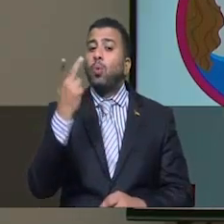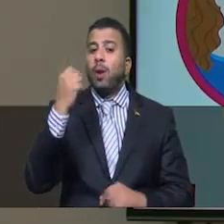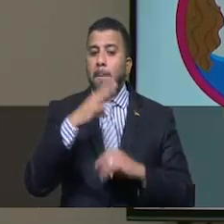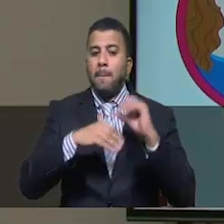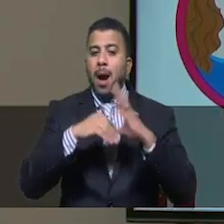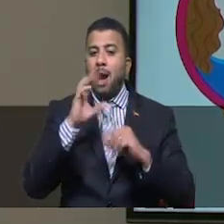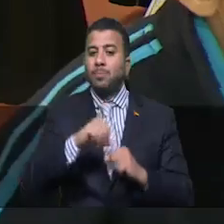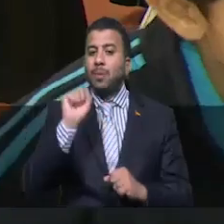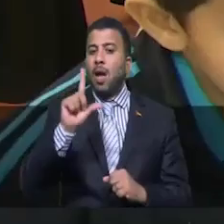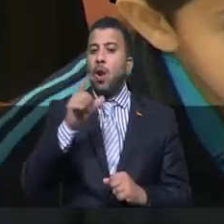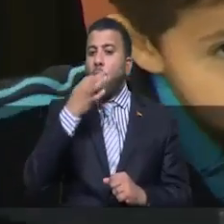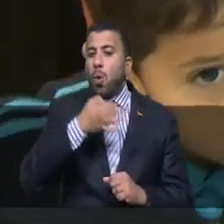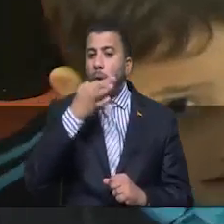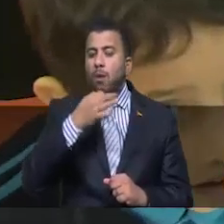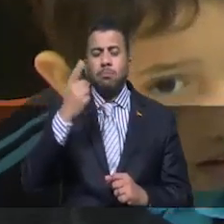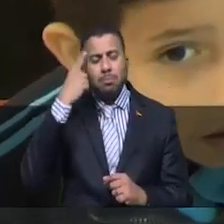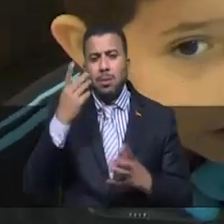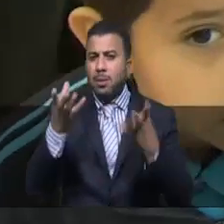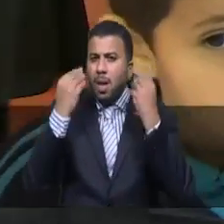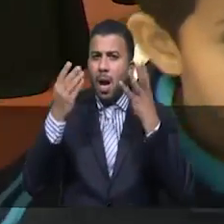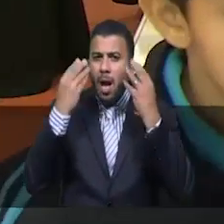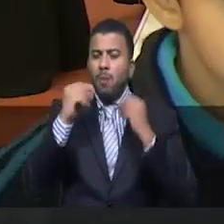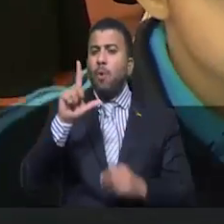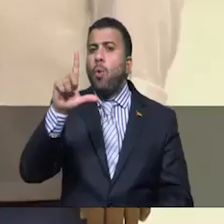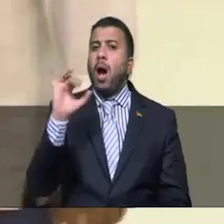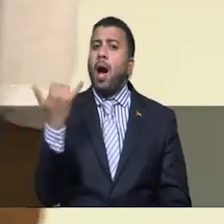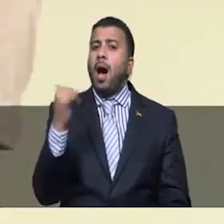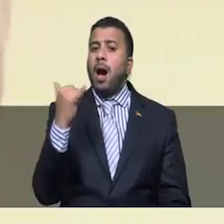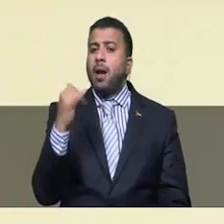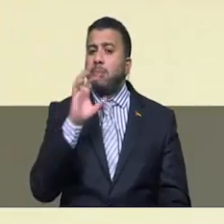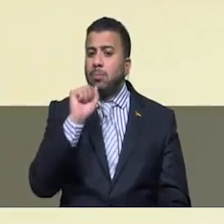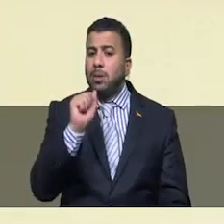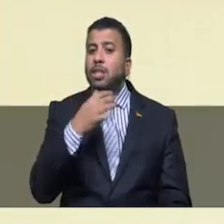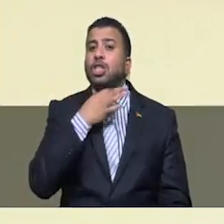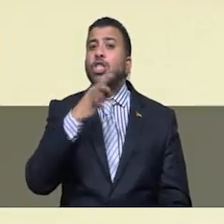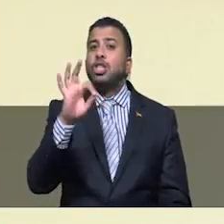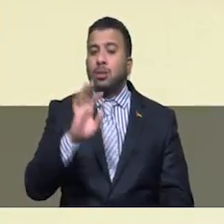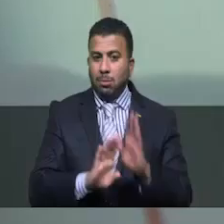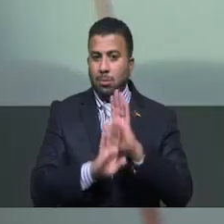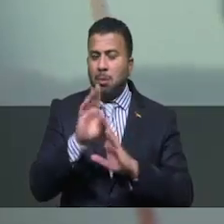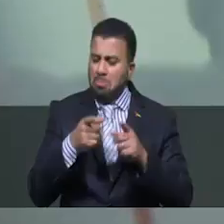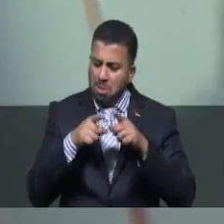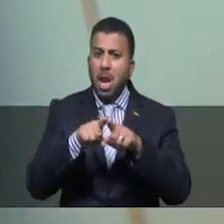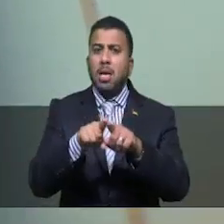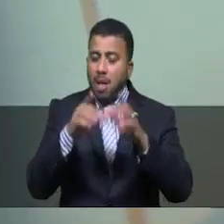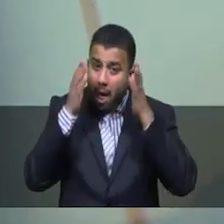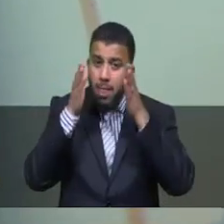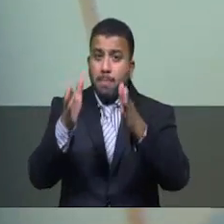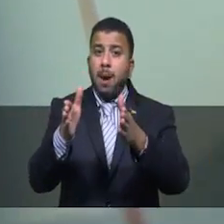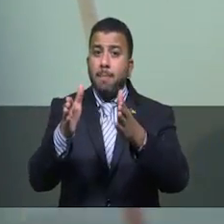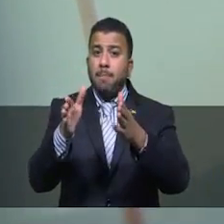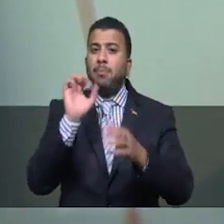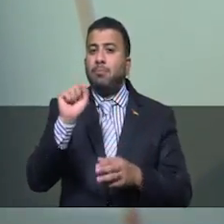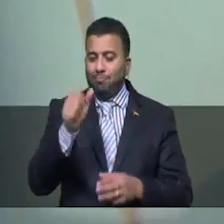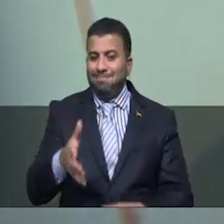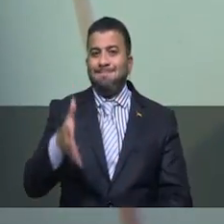المهارات اللغوية وترسيخ تعلم اللغة العربية بطابع حديث يتناسب مع اهتمامات